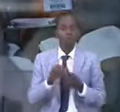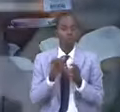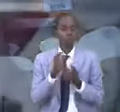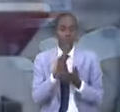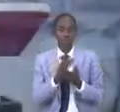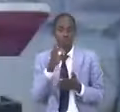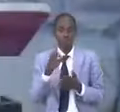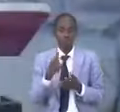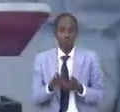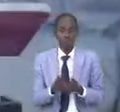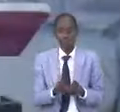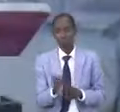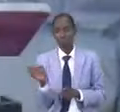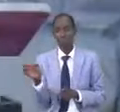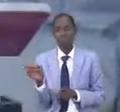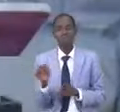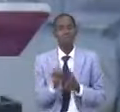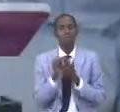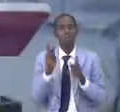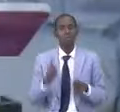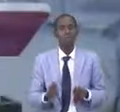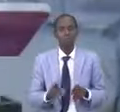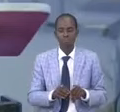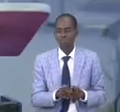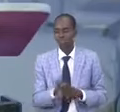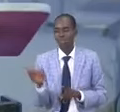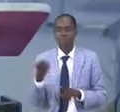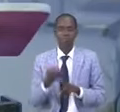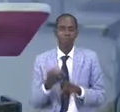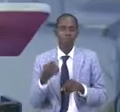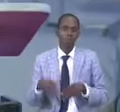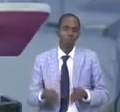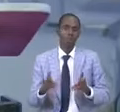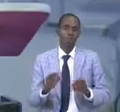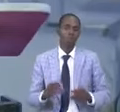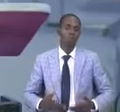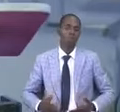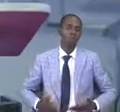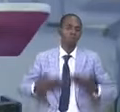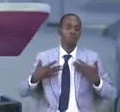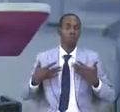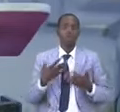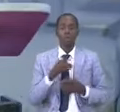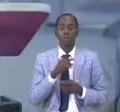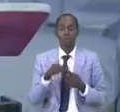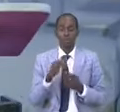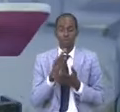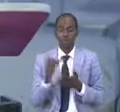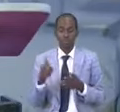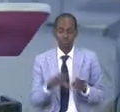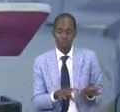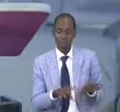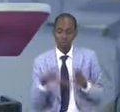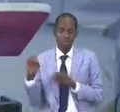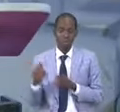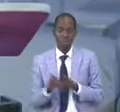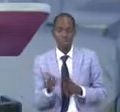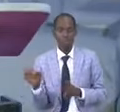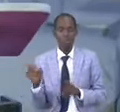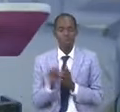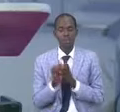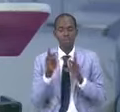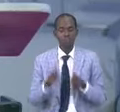du chemin de la vie quand quelqu'un s'en va et dévie et descend